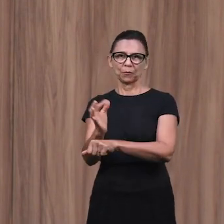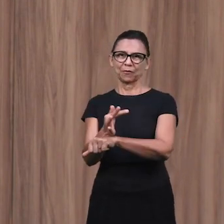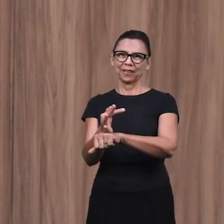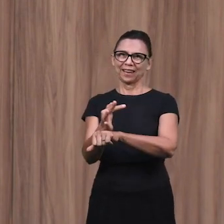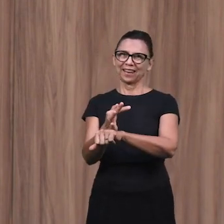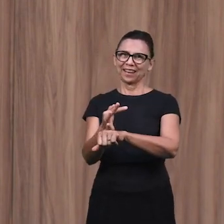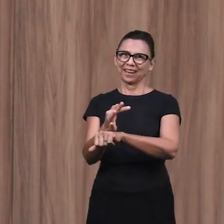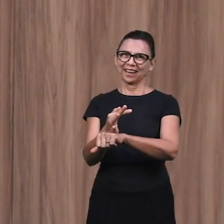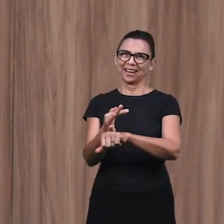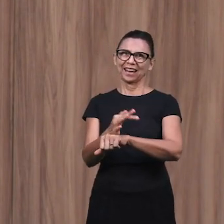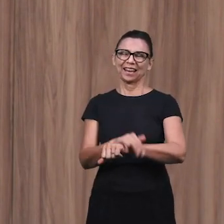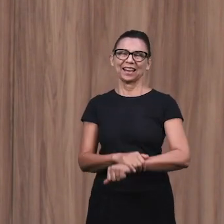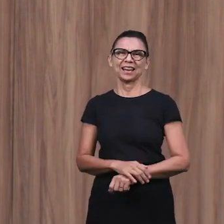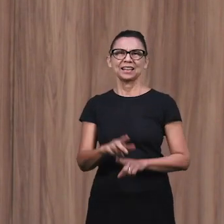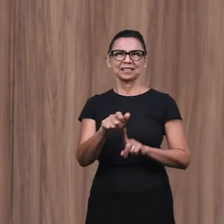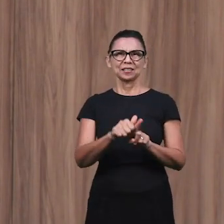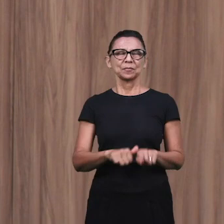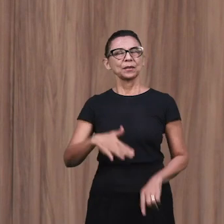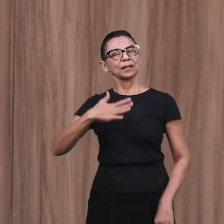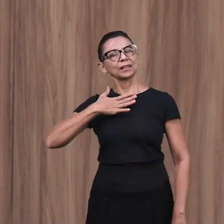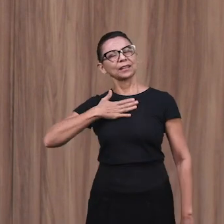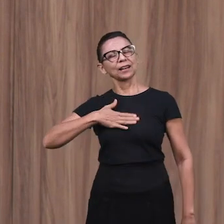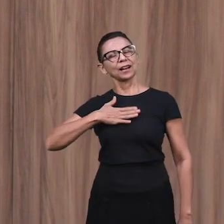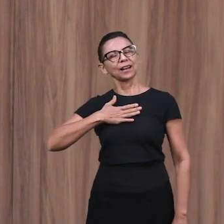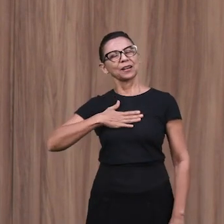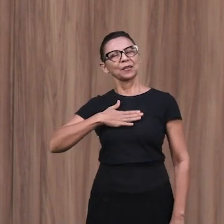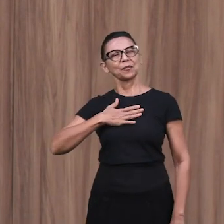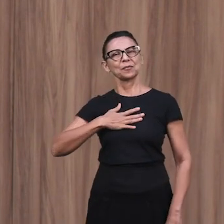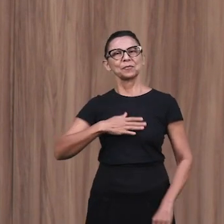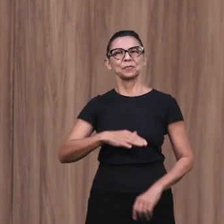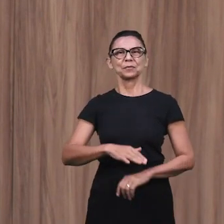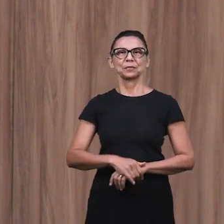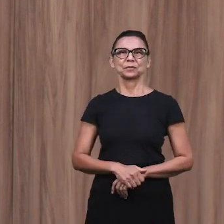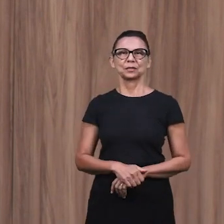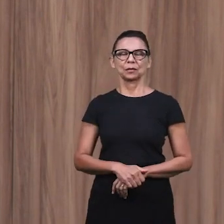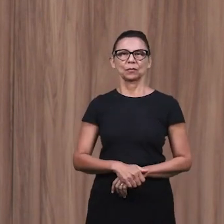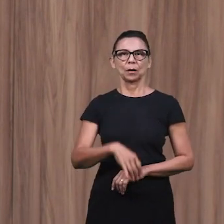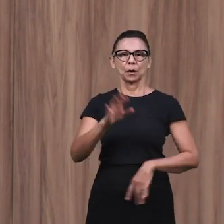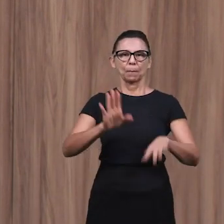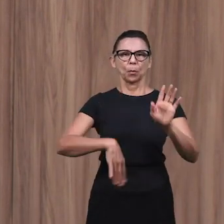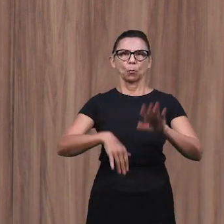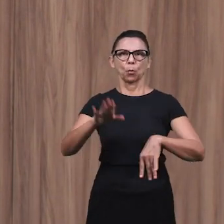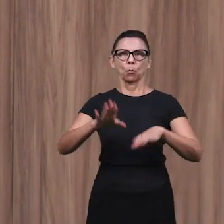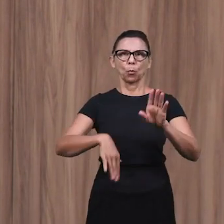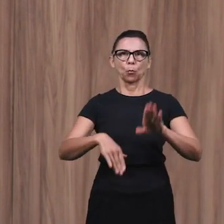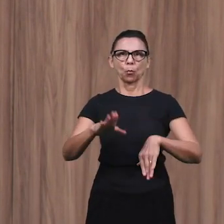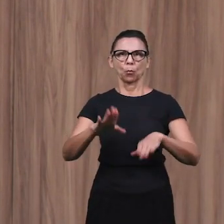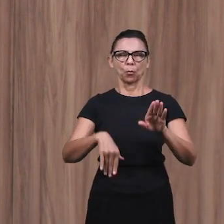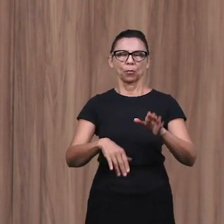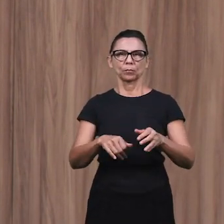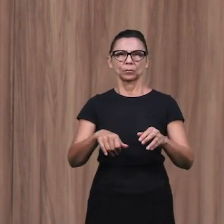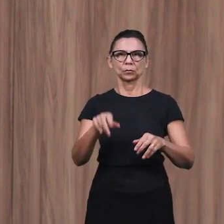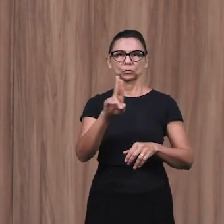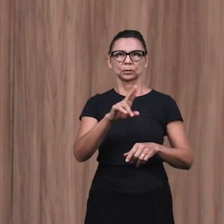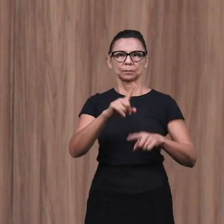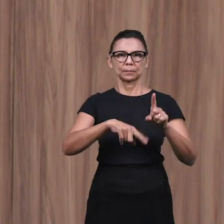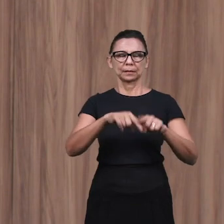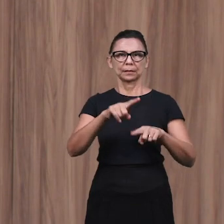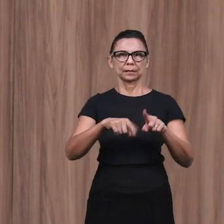sont en vacances. Ce mois, c'est un peu plus tranquille. Nous allons faire un tambour avec des